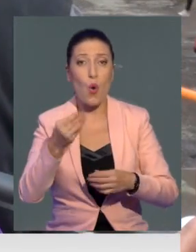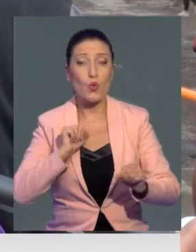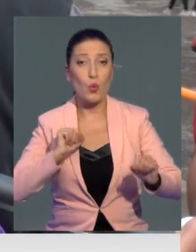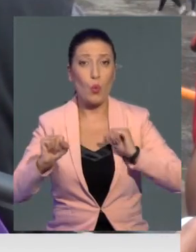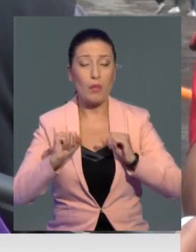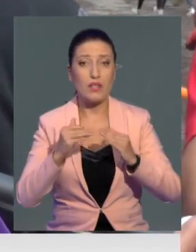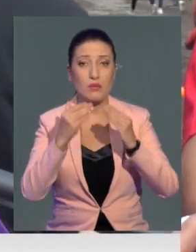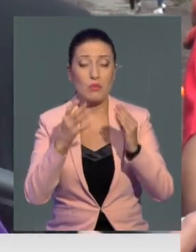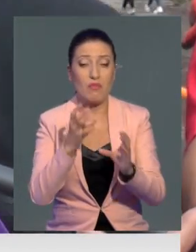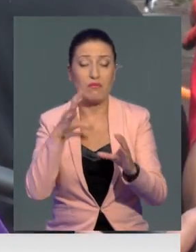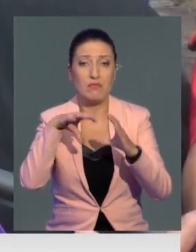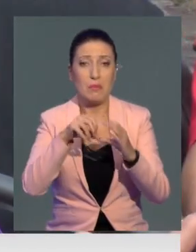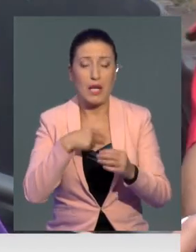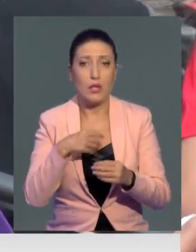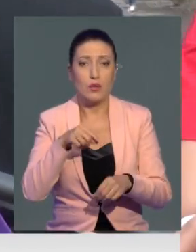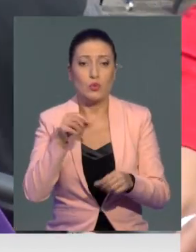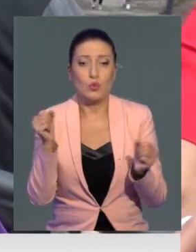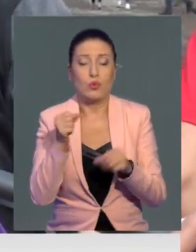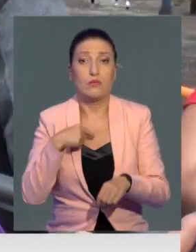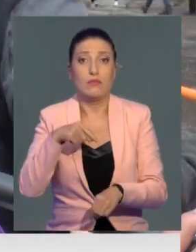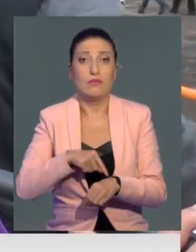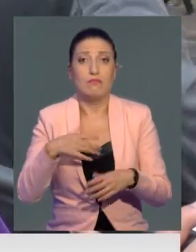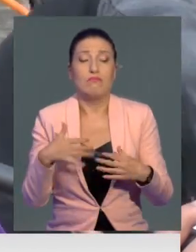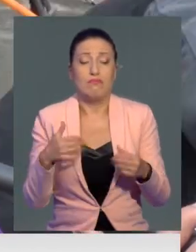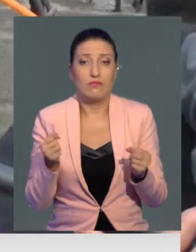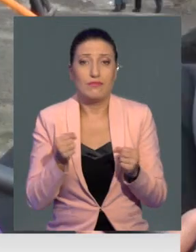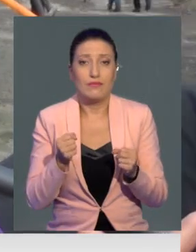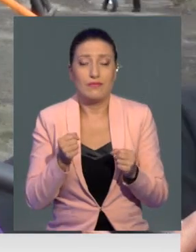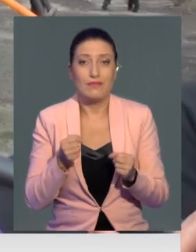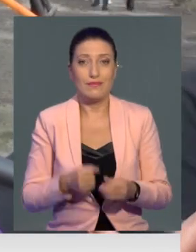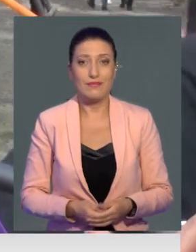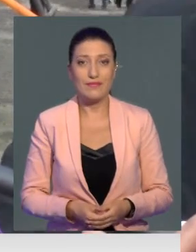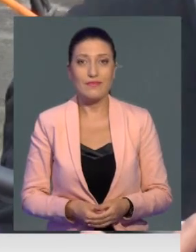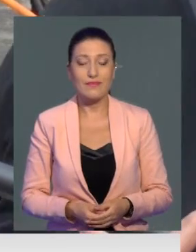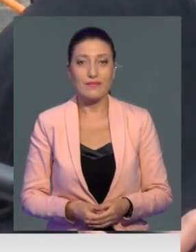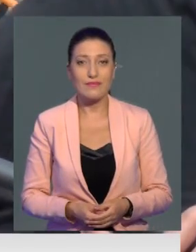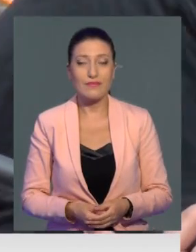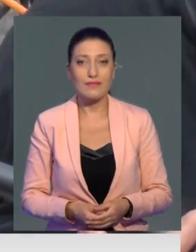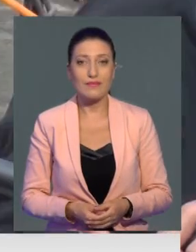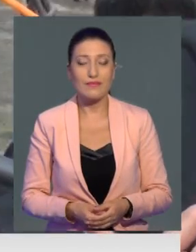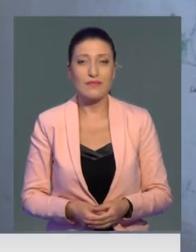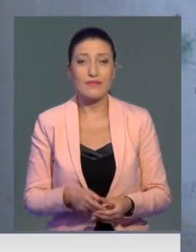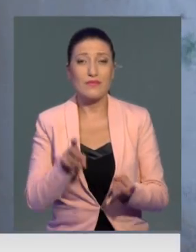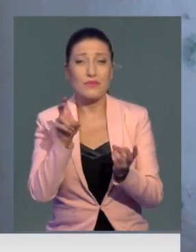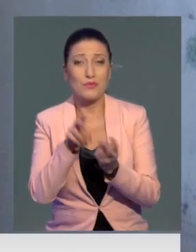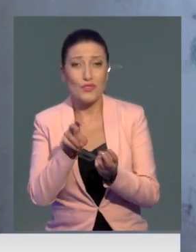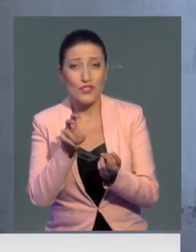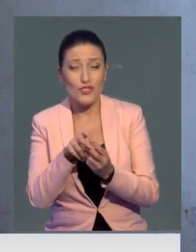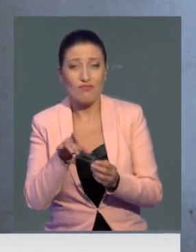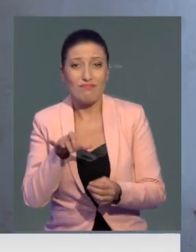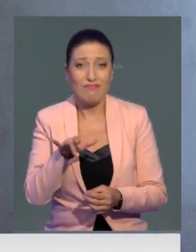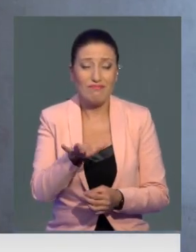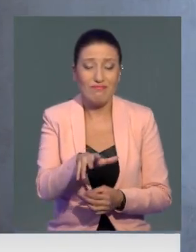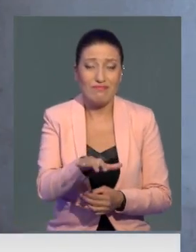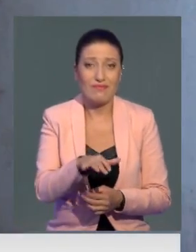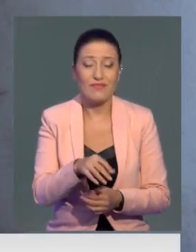արդեն տնակում այդ ցուրտը զգում ենք։ Մի խոսքով, միջատներ, կրծողներ, Ասում է տնակում